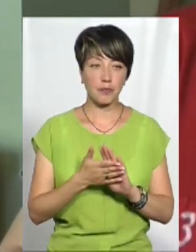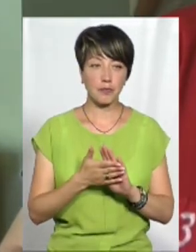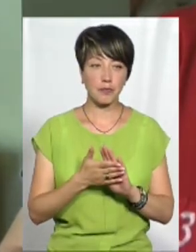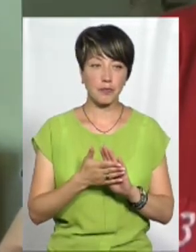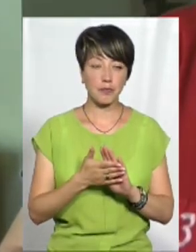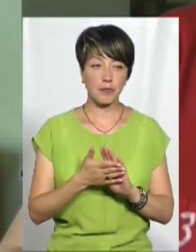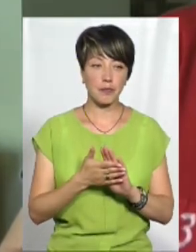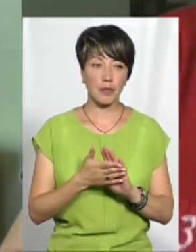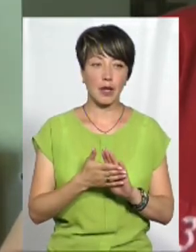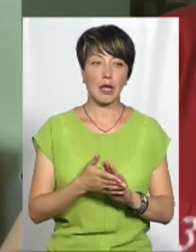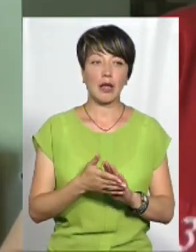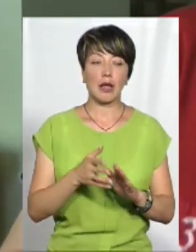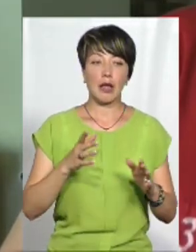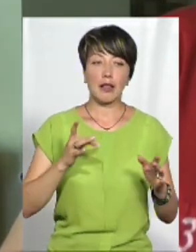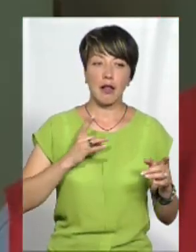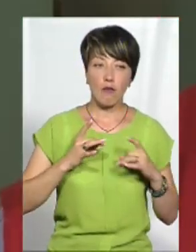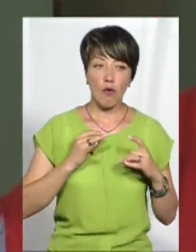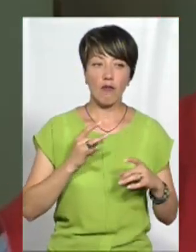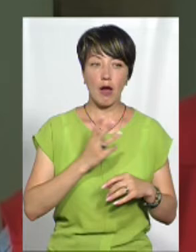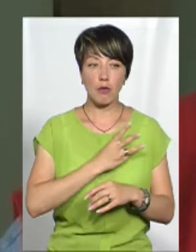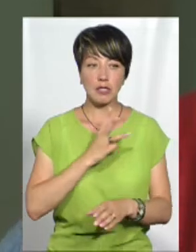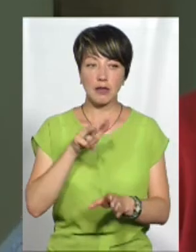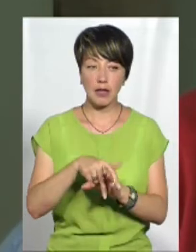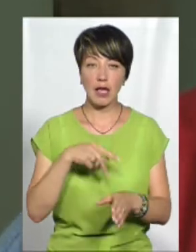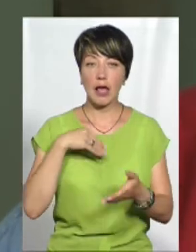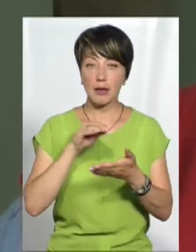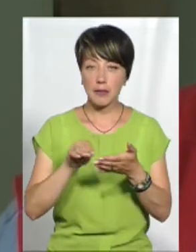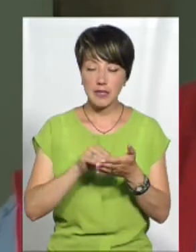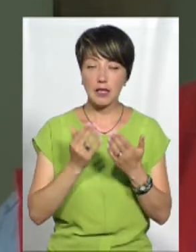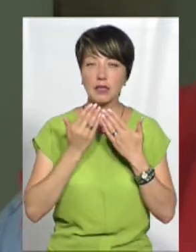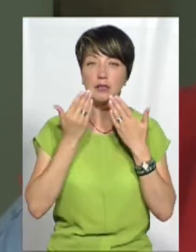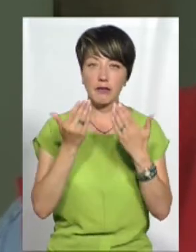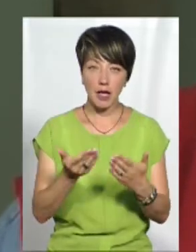цим фізичне, нервове, емоційне навантаження. Я написала звернення до